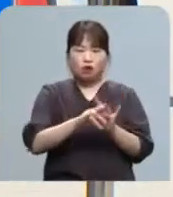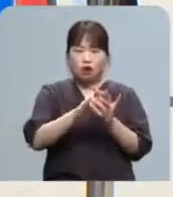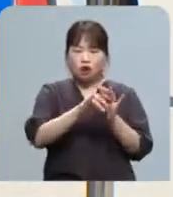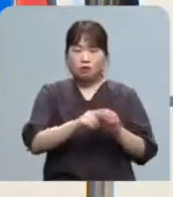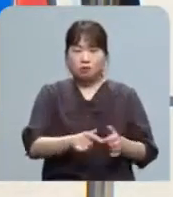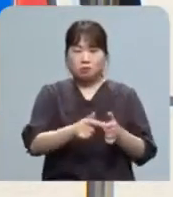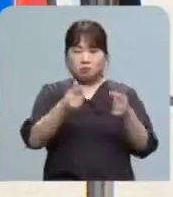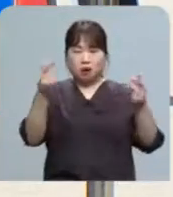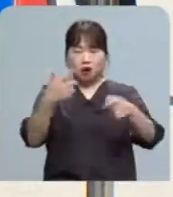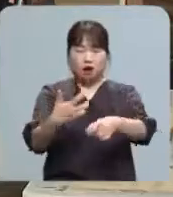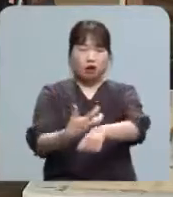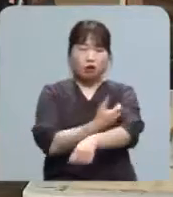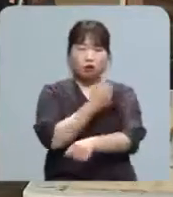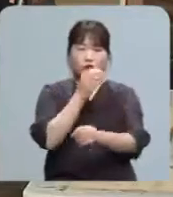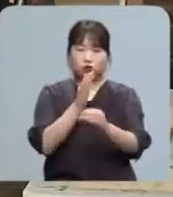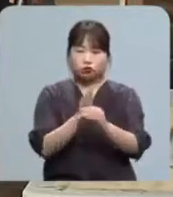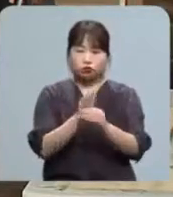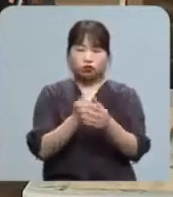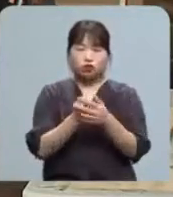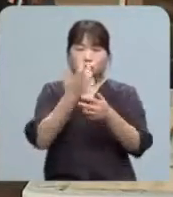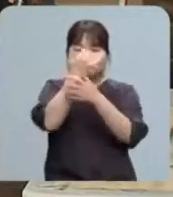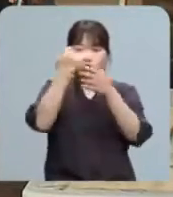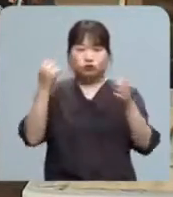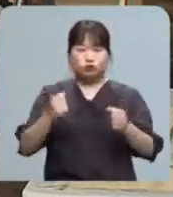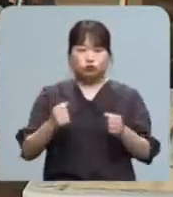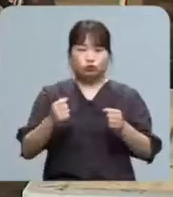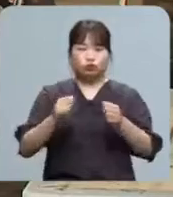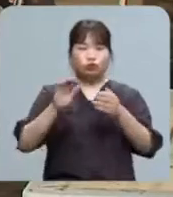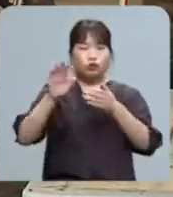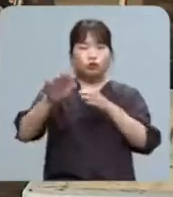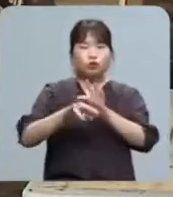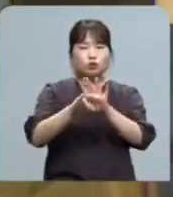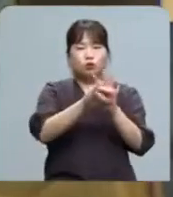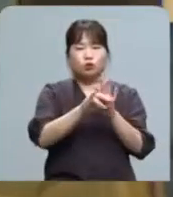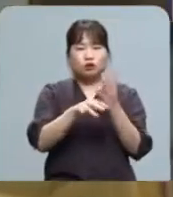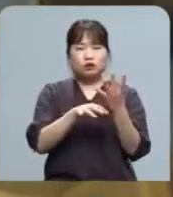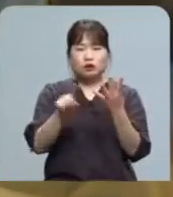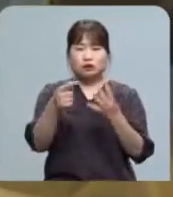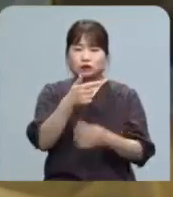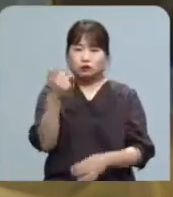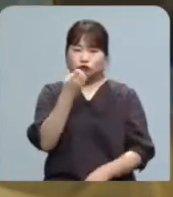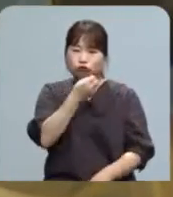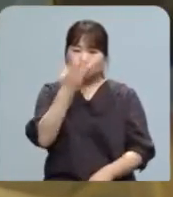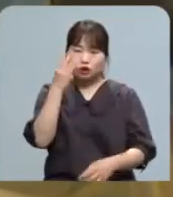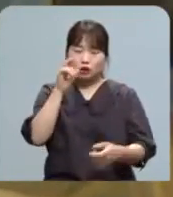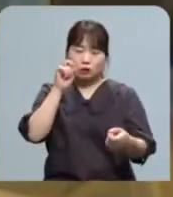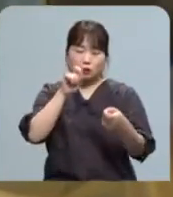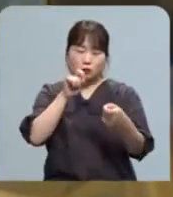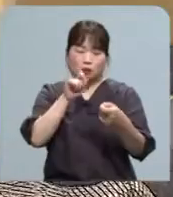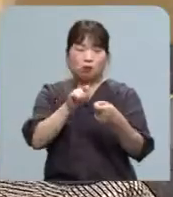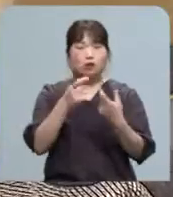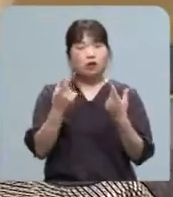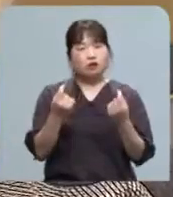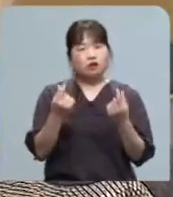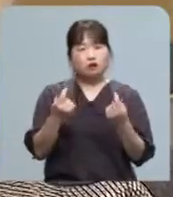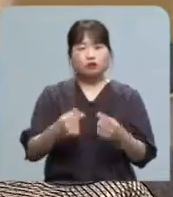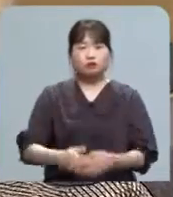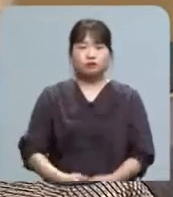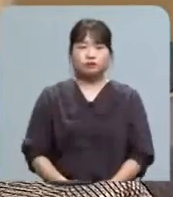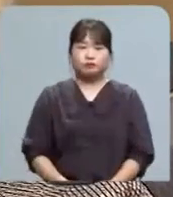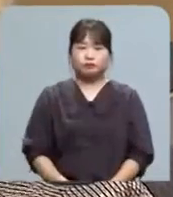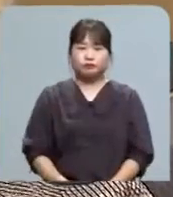점차 거세지는 4억 충청북도 역시 코로나 194 차대 유행의 직면하고 있습니다 kbs